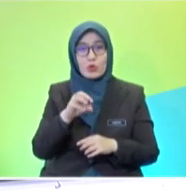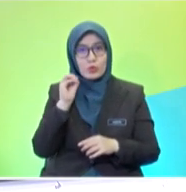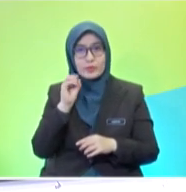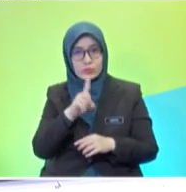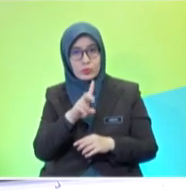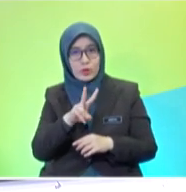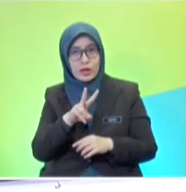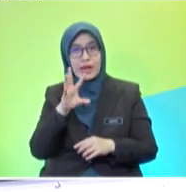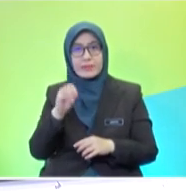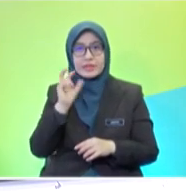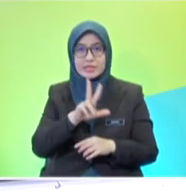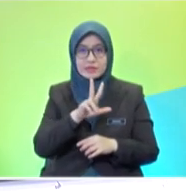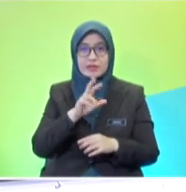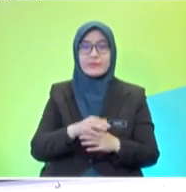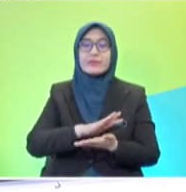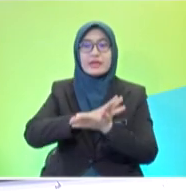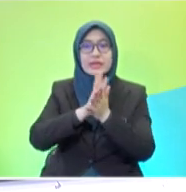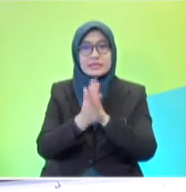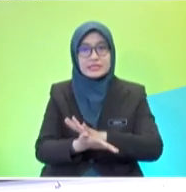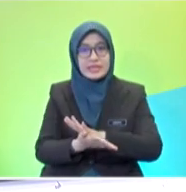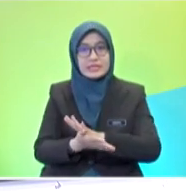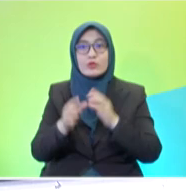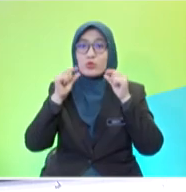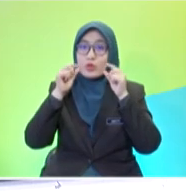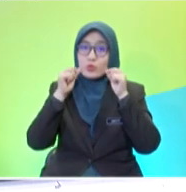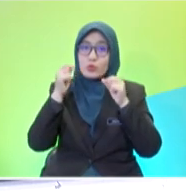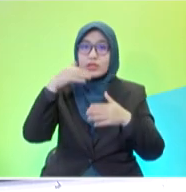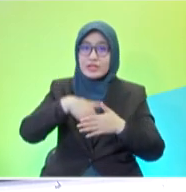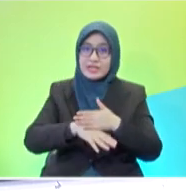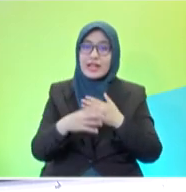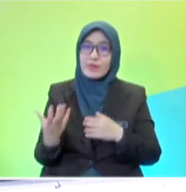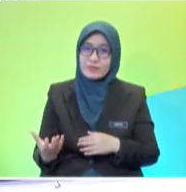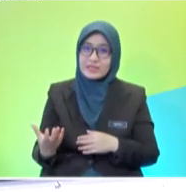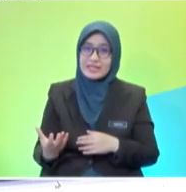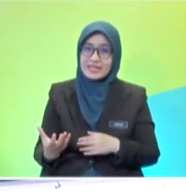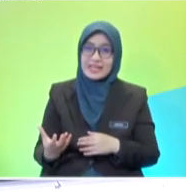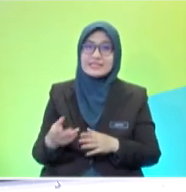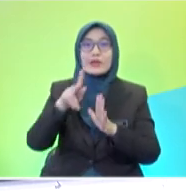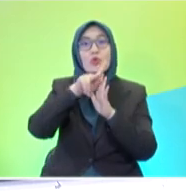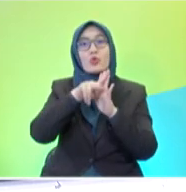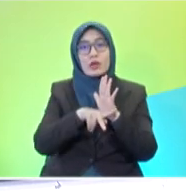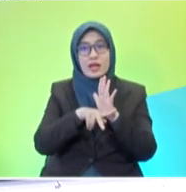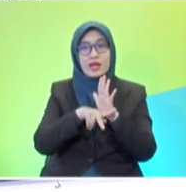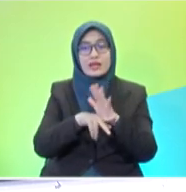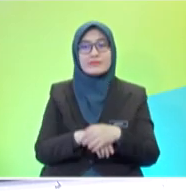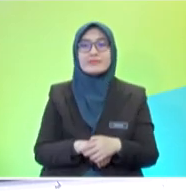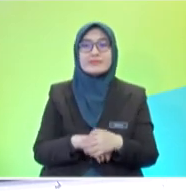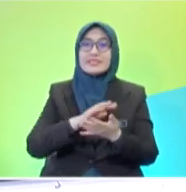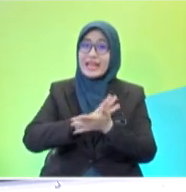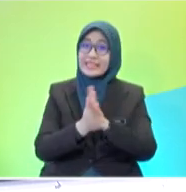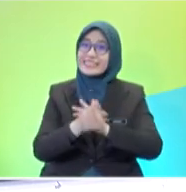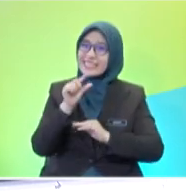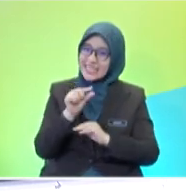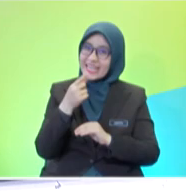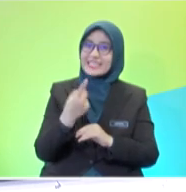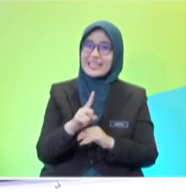gula-gula di dalam malam menjadi semakin berkurang menjadi sedikit jadi operasi tulang nih